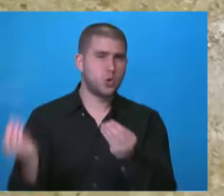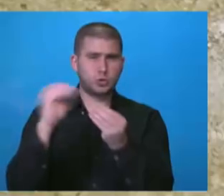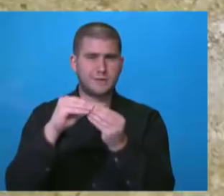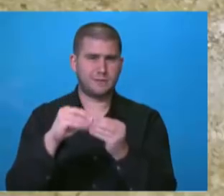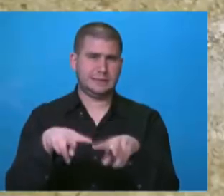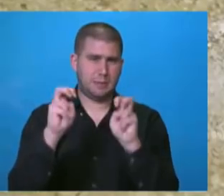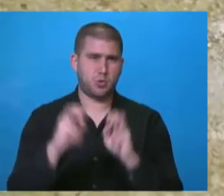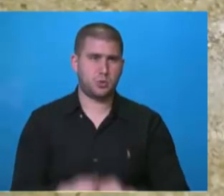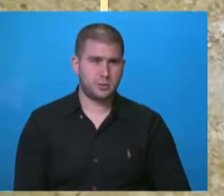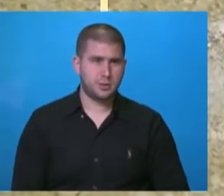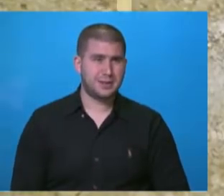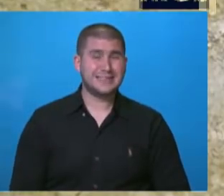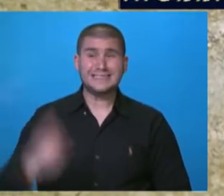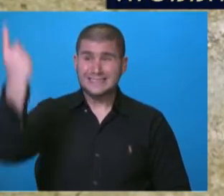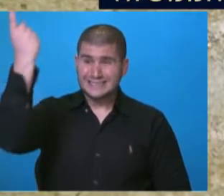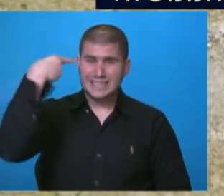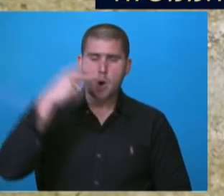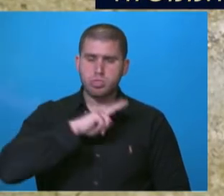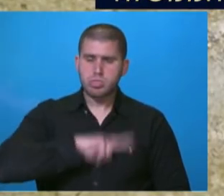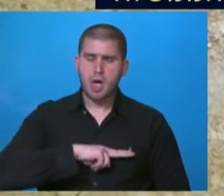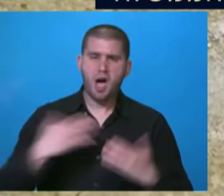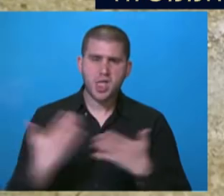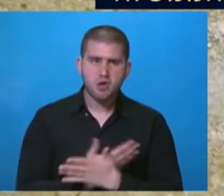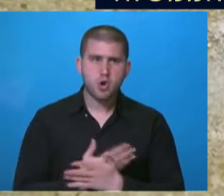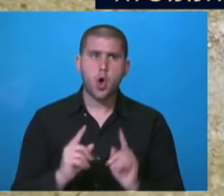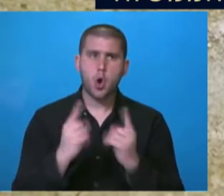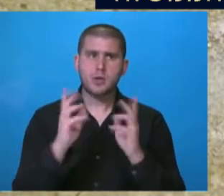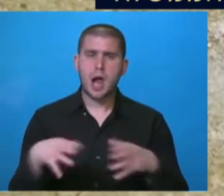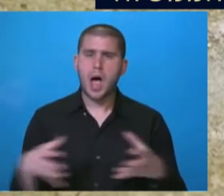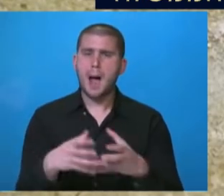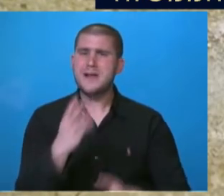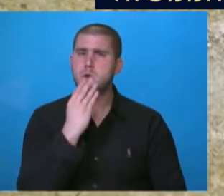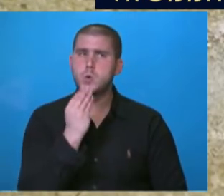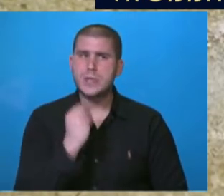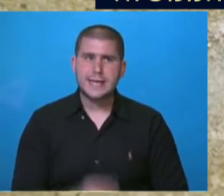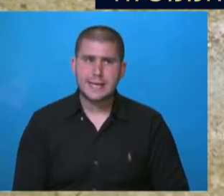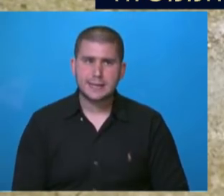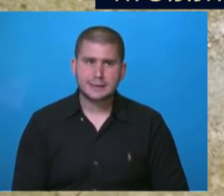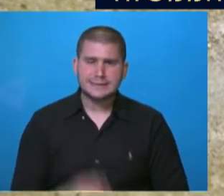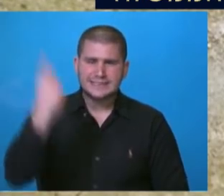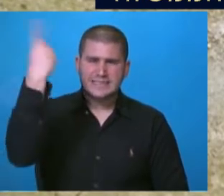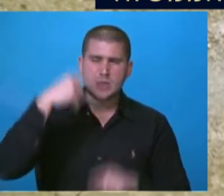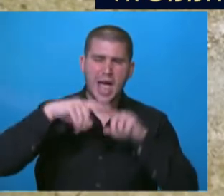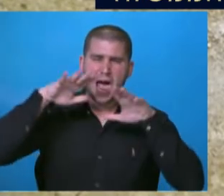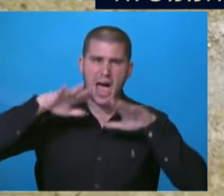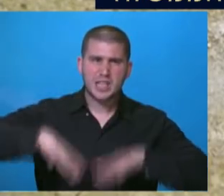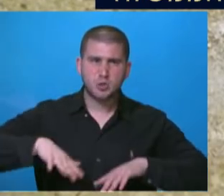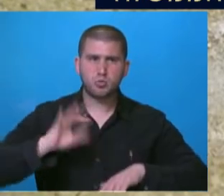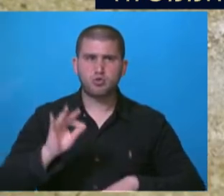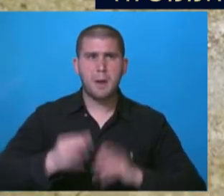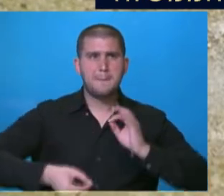גזרות חדשות מוטלות על העם היהודי. גזרות אנטישמיות של בית